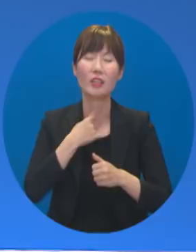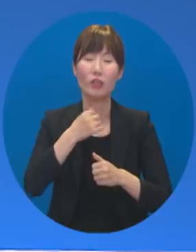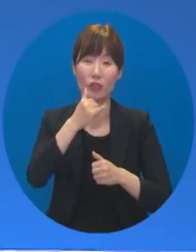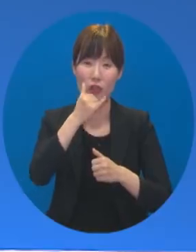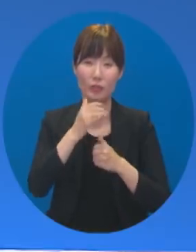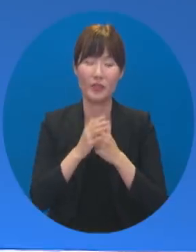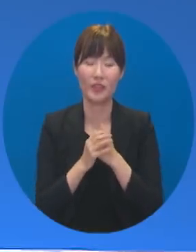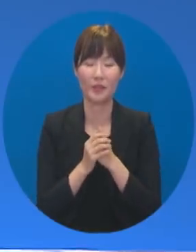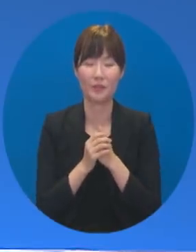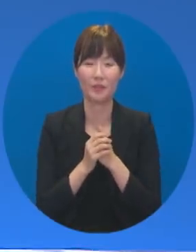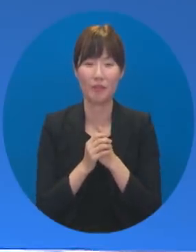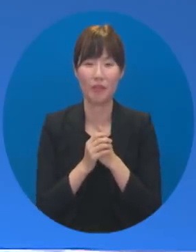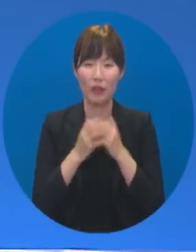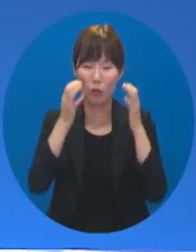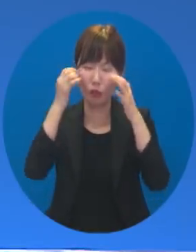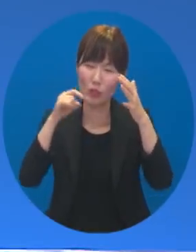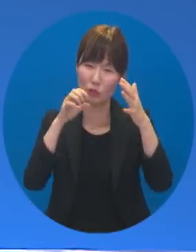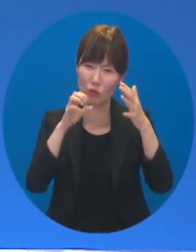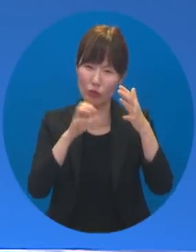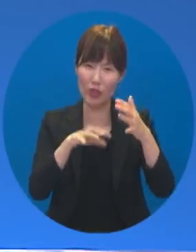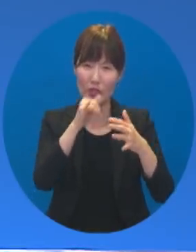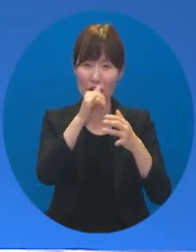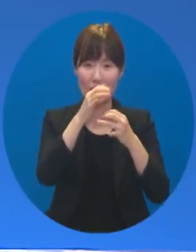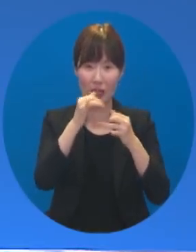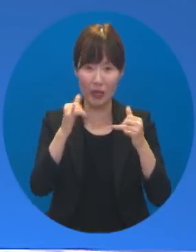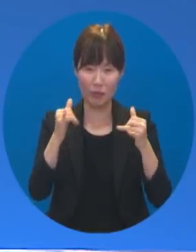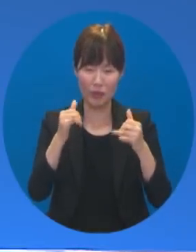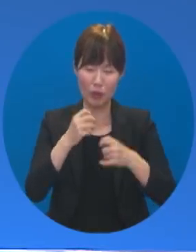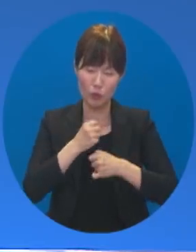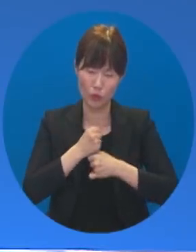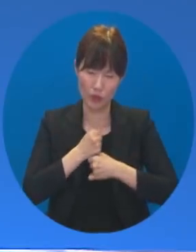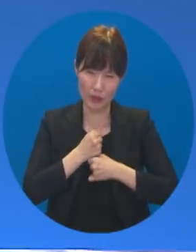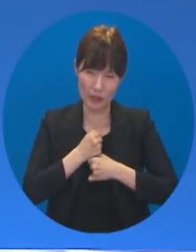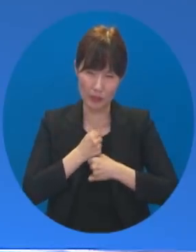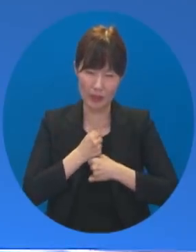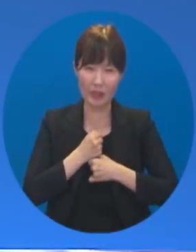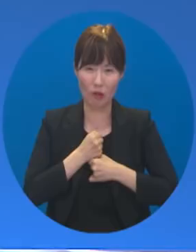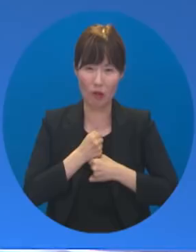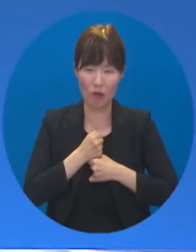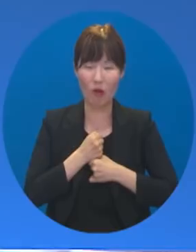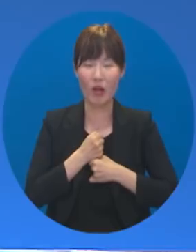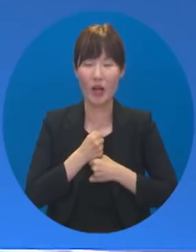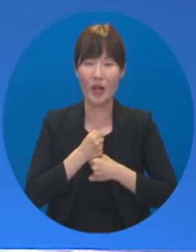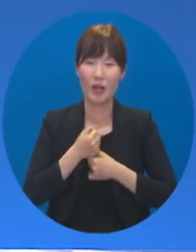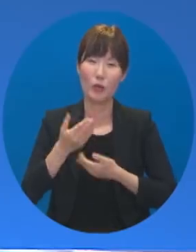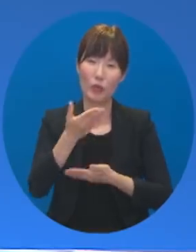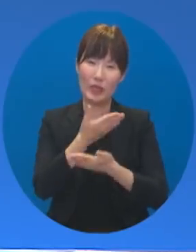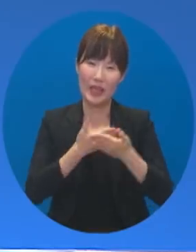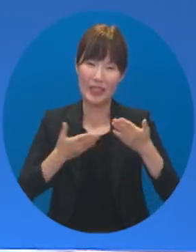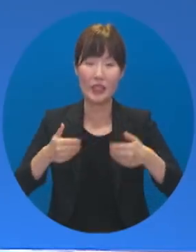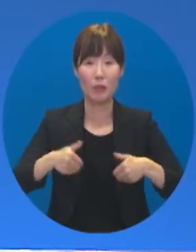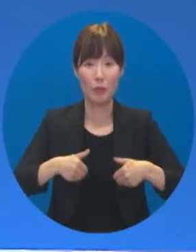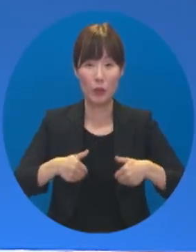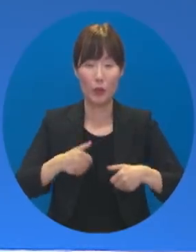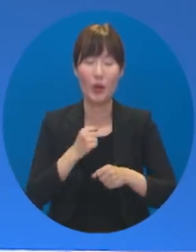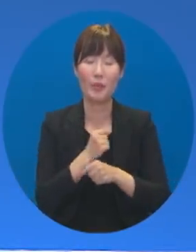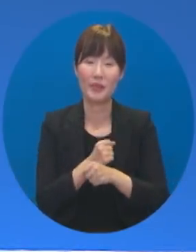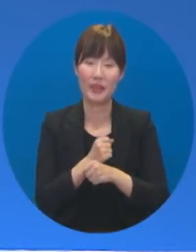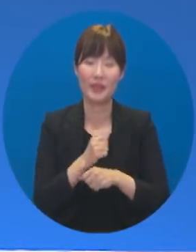사람들에게 조심하면서 다가가야 되죠. 하지만 저는 제가 이것을 부정적인 얘기를 먼저 한 것은